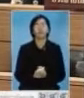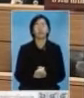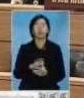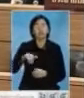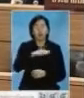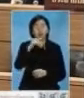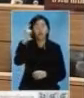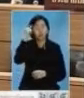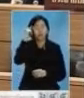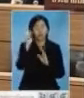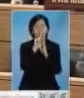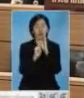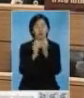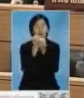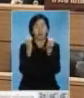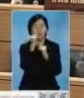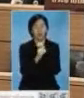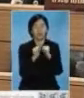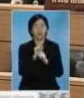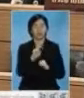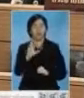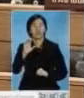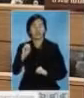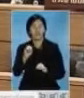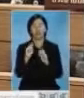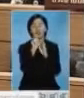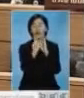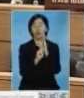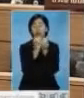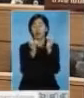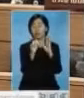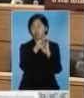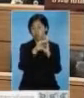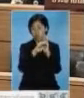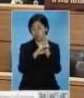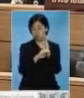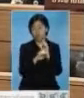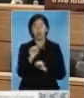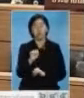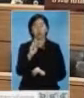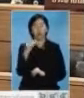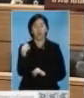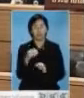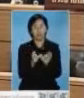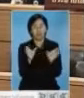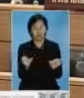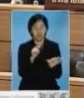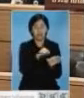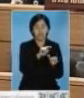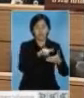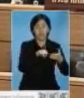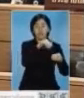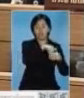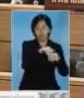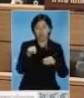ใจก่อนนะครับว่ารัฐธรรมนูญพุทธศักราช2550ที่บัญญัติอยู่ในขณะนี้วุฒิสมาชิกมีอยู่2ประเภท1มาจากการเลือกตั้ง2มา